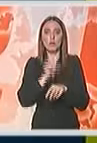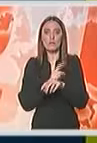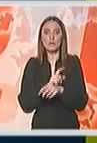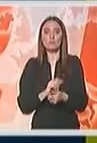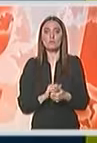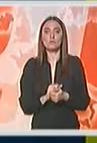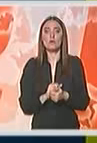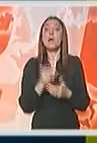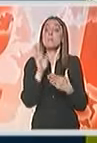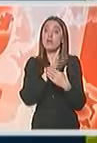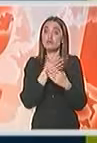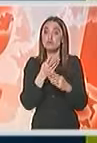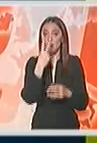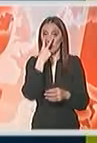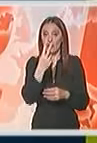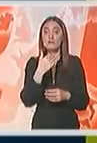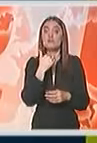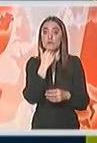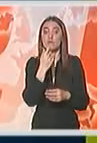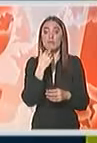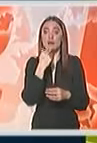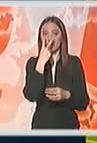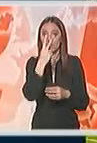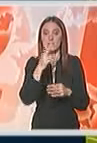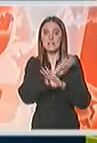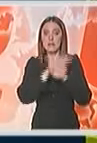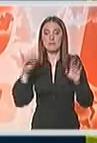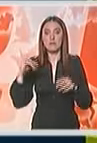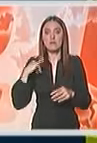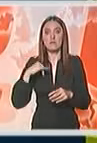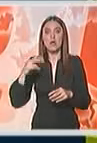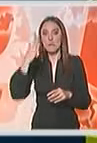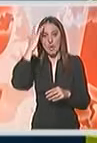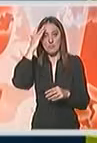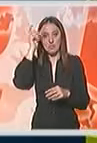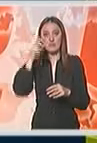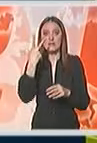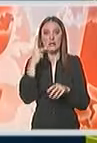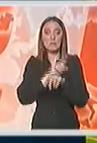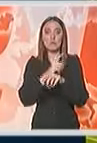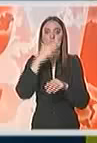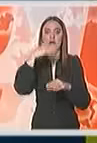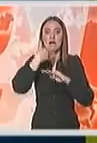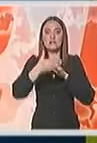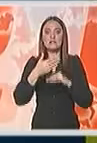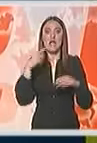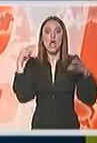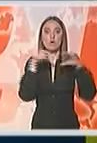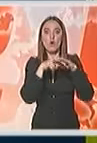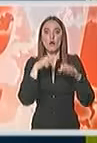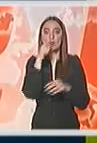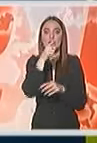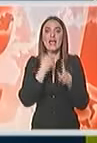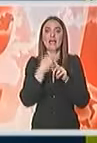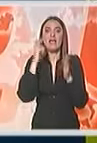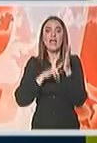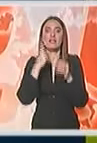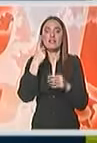minutu. Međutim, da gledalci ipak vide uzbuđenje i zanimljivu završnicu, pobrinuo se McKee samo 3 minuta kasnije golom za Aberdeen. Kenny Miller